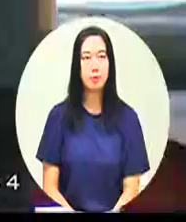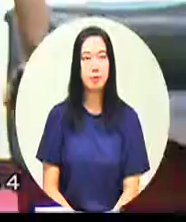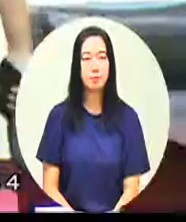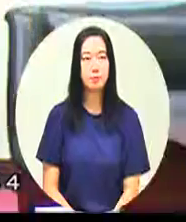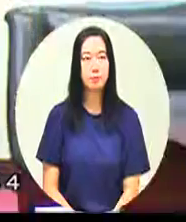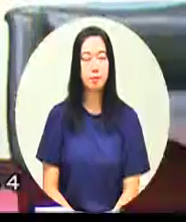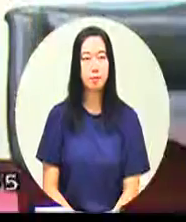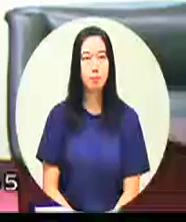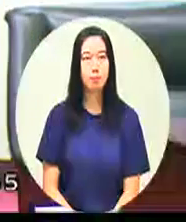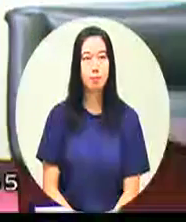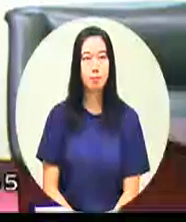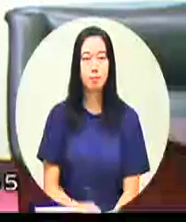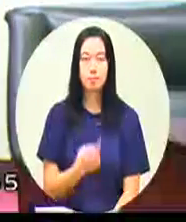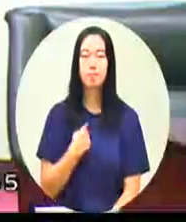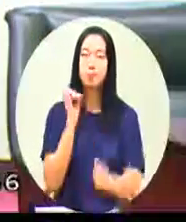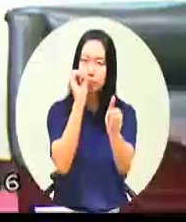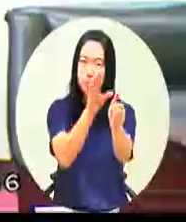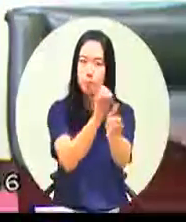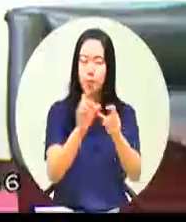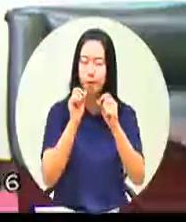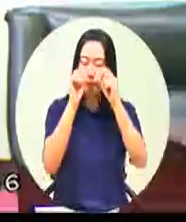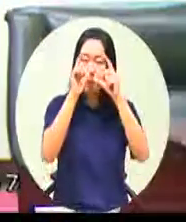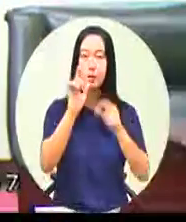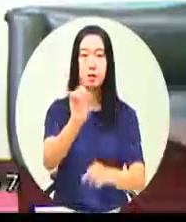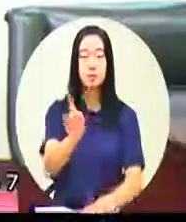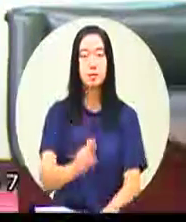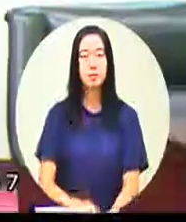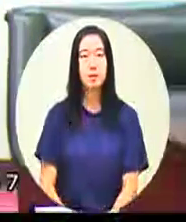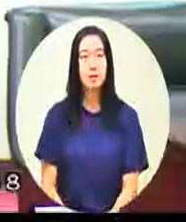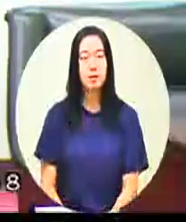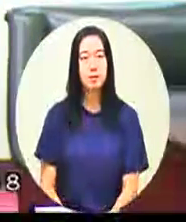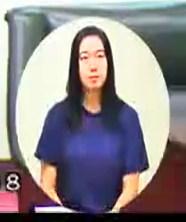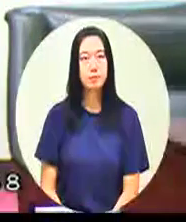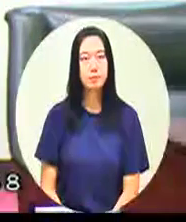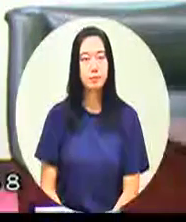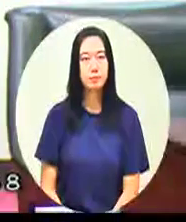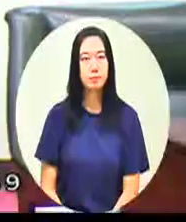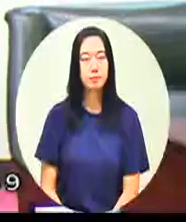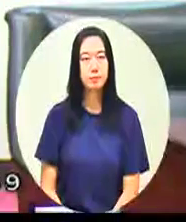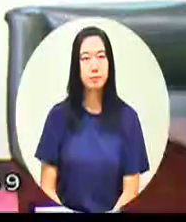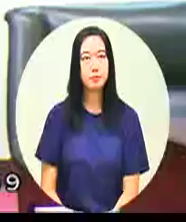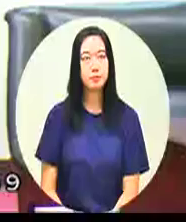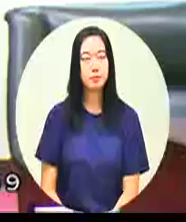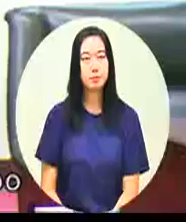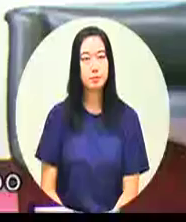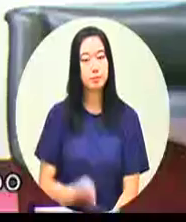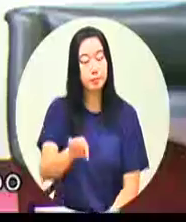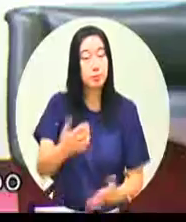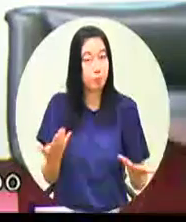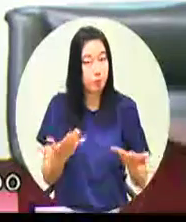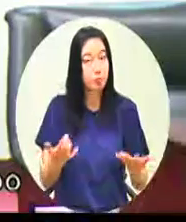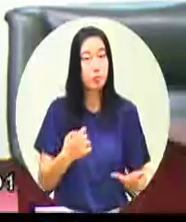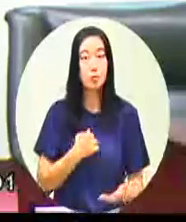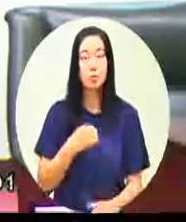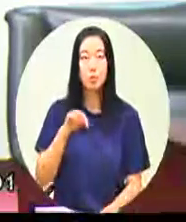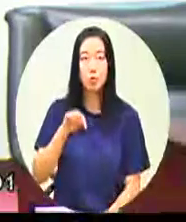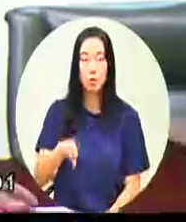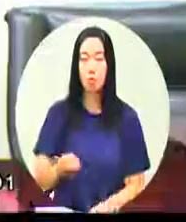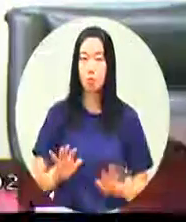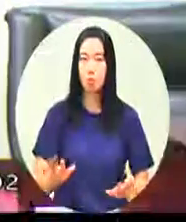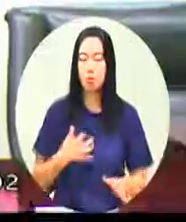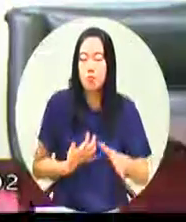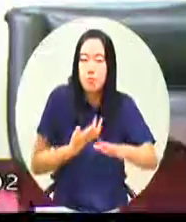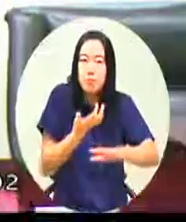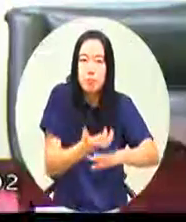该我一直你该提出的是讲，在这个区块当中，制度我们要去很用心来